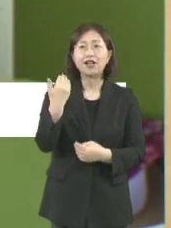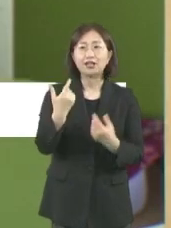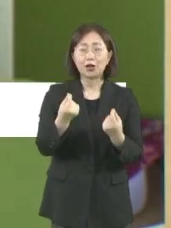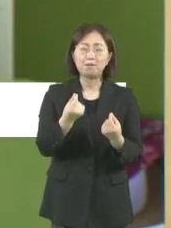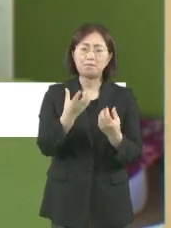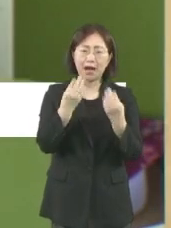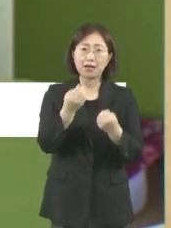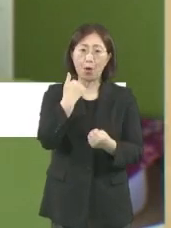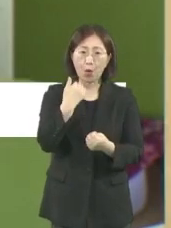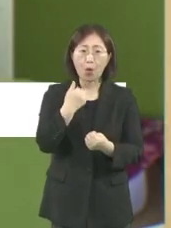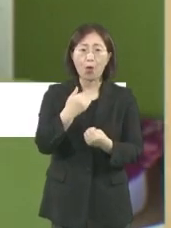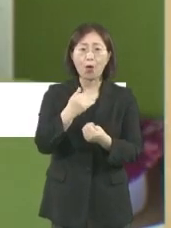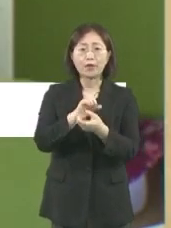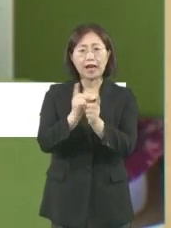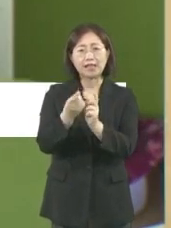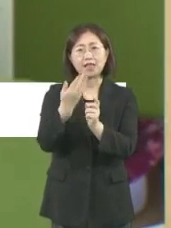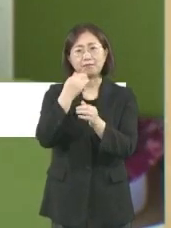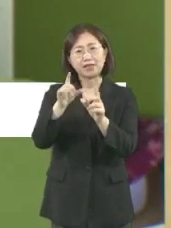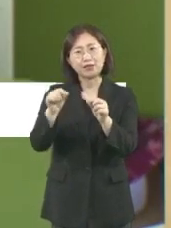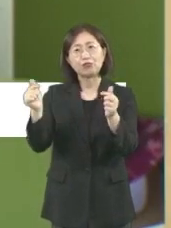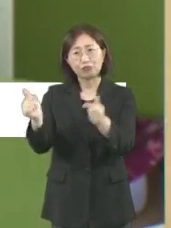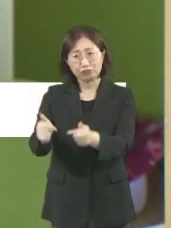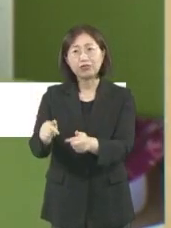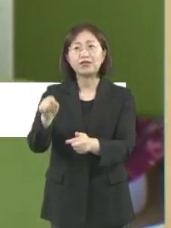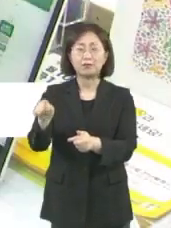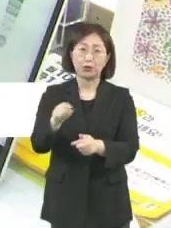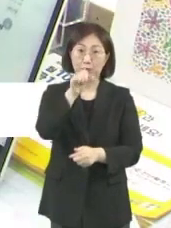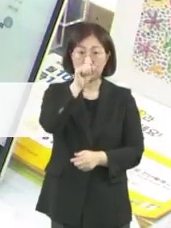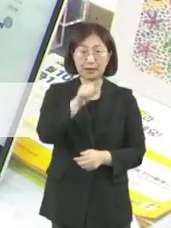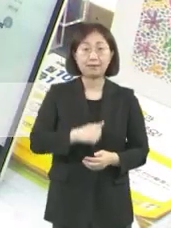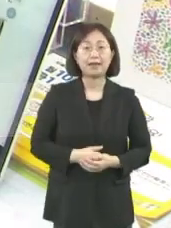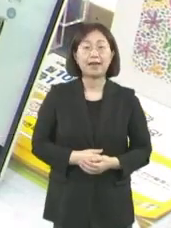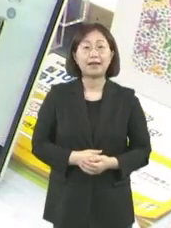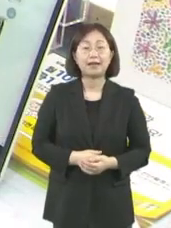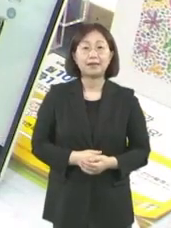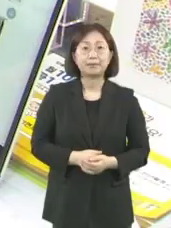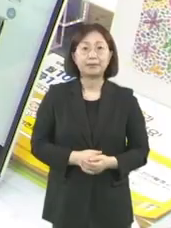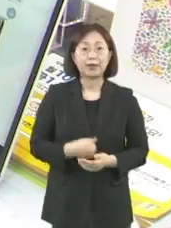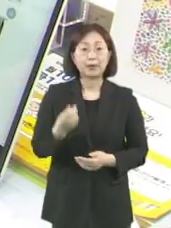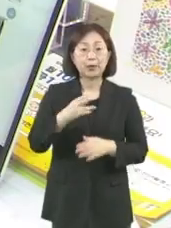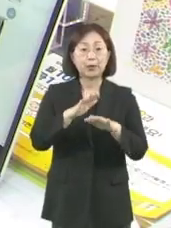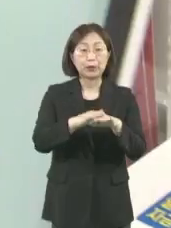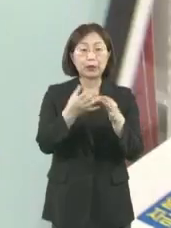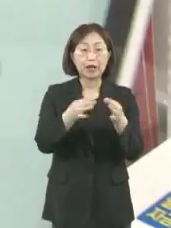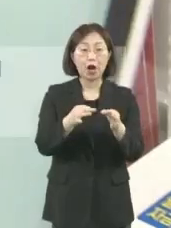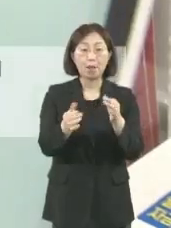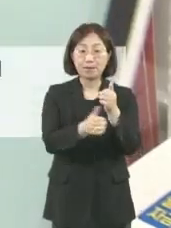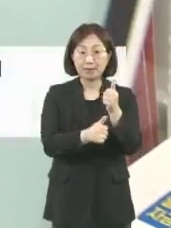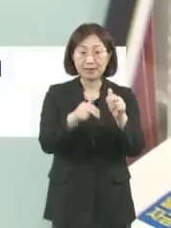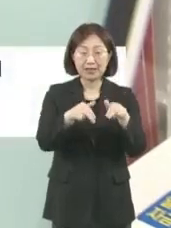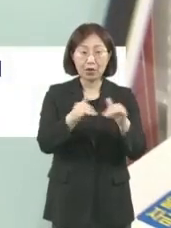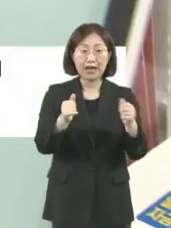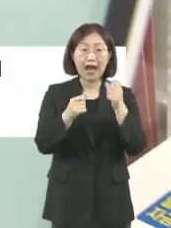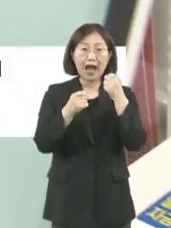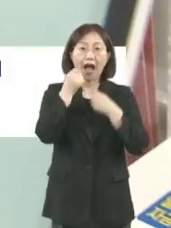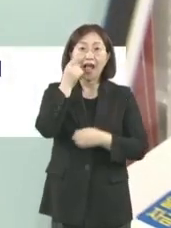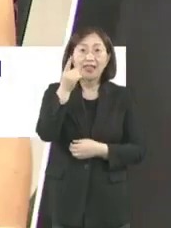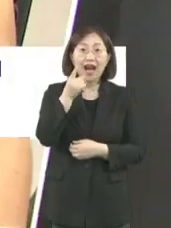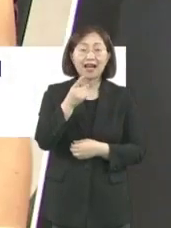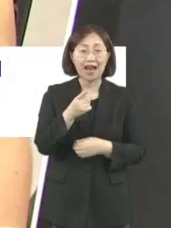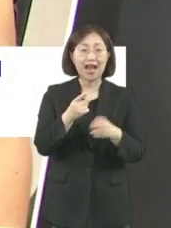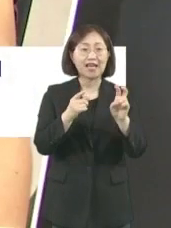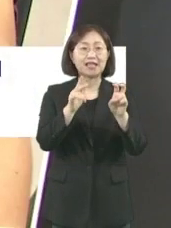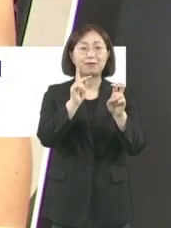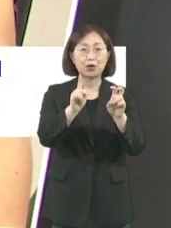먹고 대체식품은 이제 가급적으로 줄이고 이런 방향으로 나갔으면 좋겠습니다. 또 농협 임직원이 한 달에 20kg 두